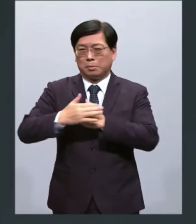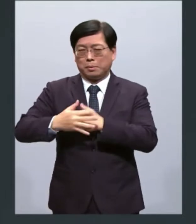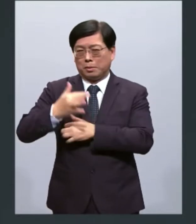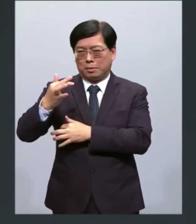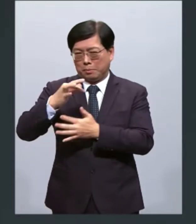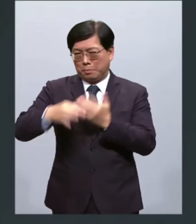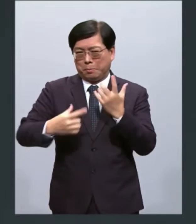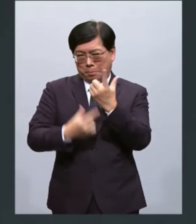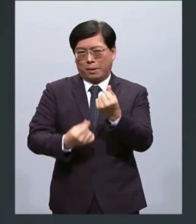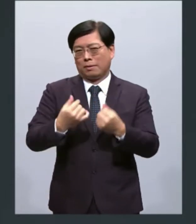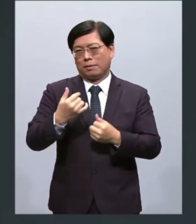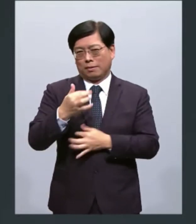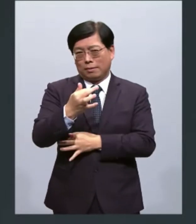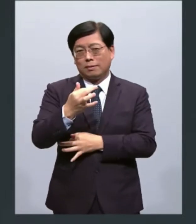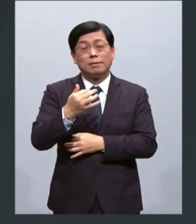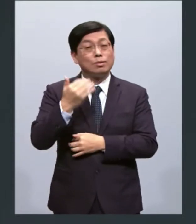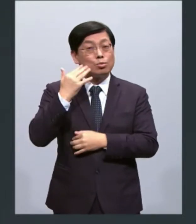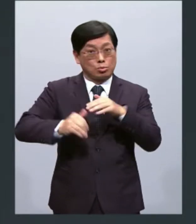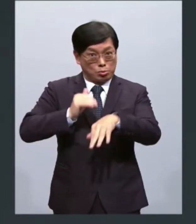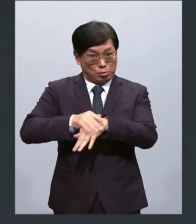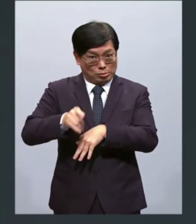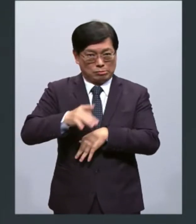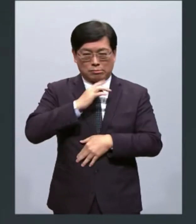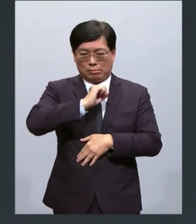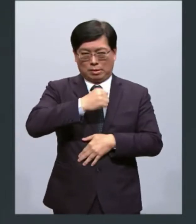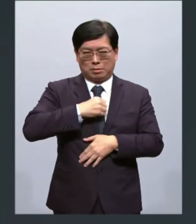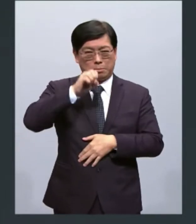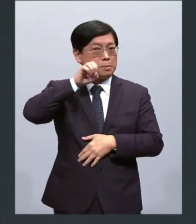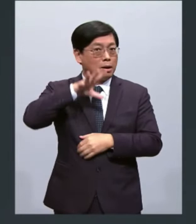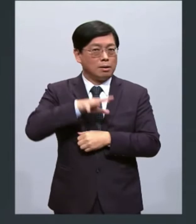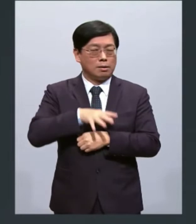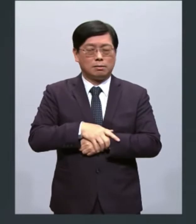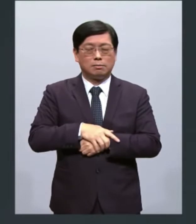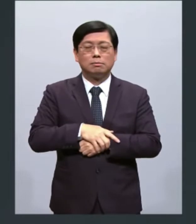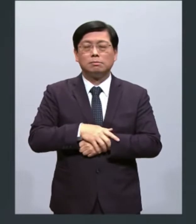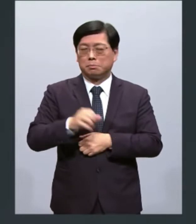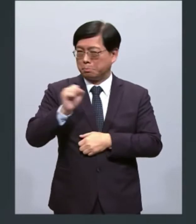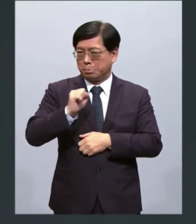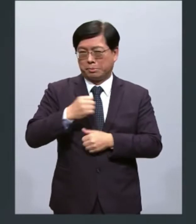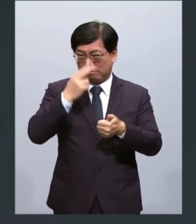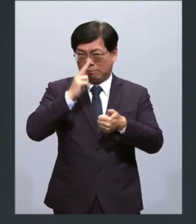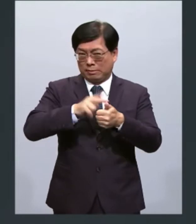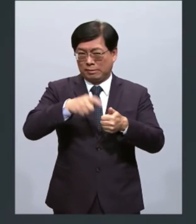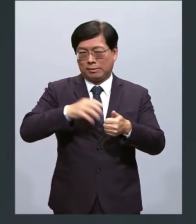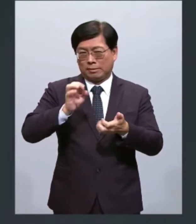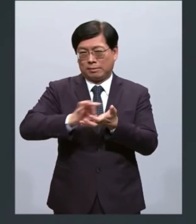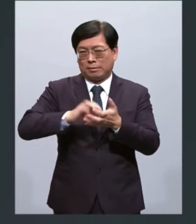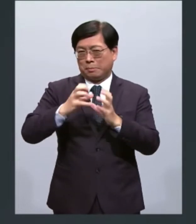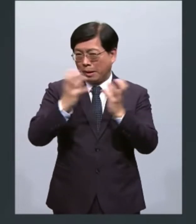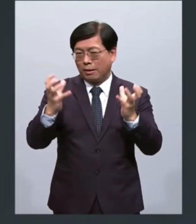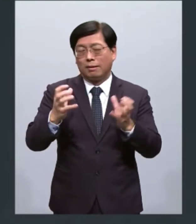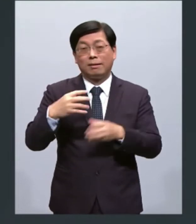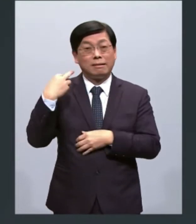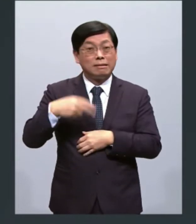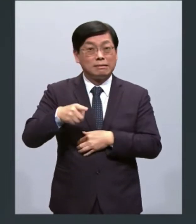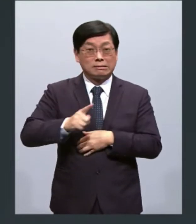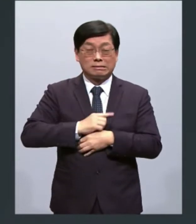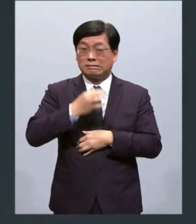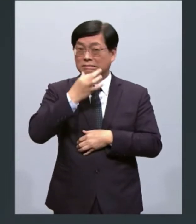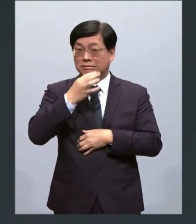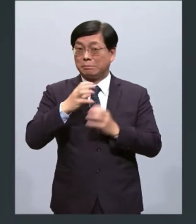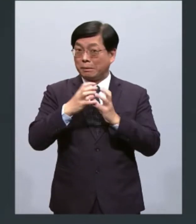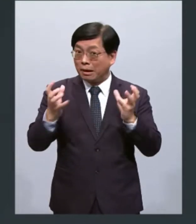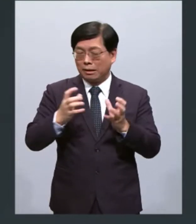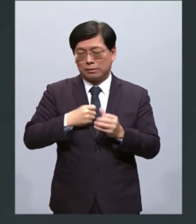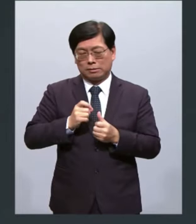康。健保的成功是台湾的骄傲，所以当然不能让健保破产，但是也不能因为怕健保破